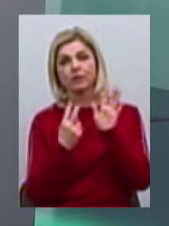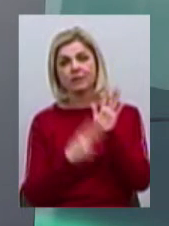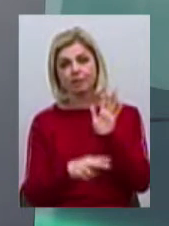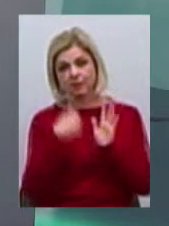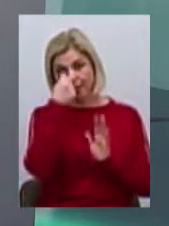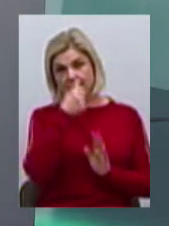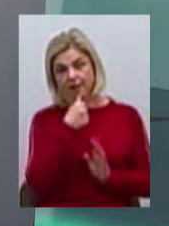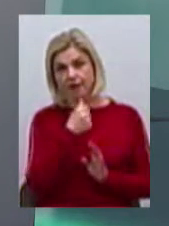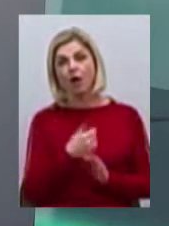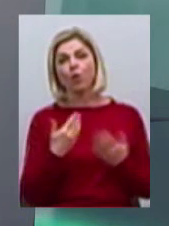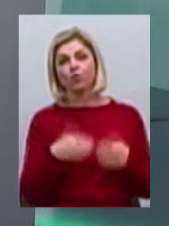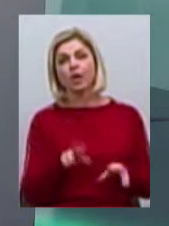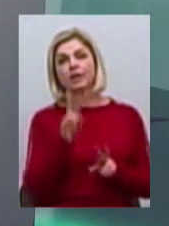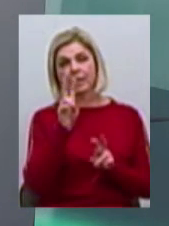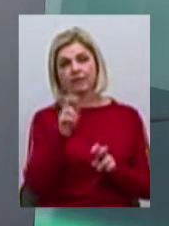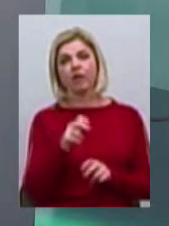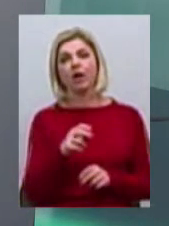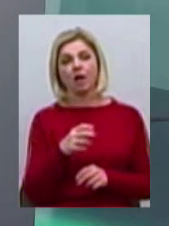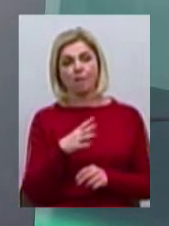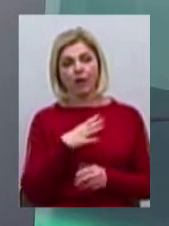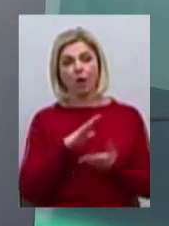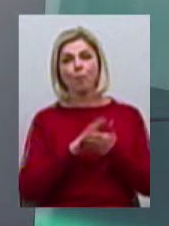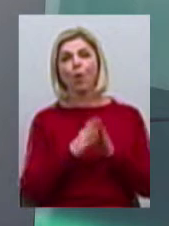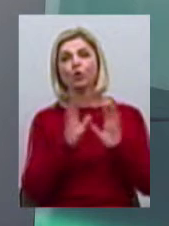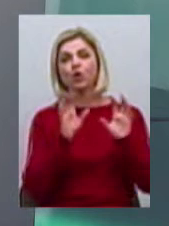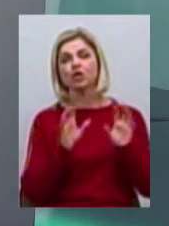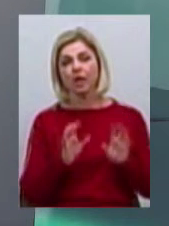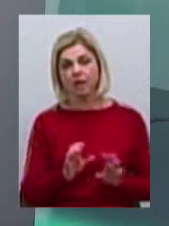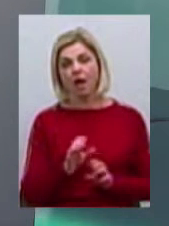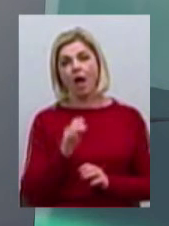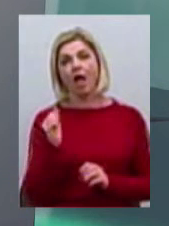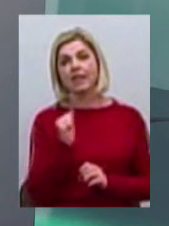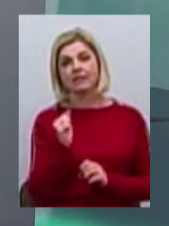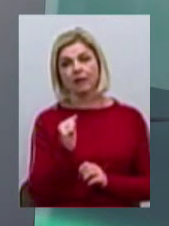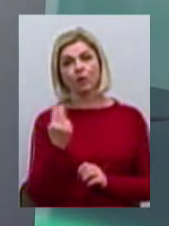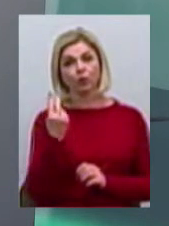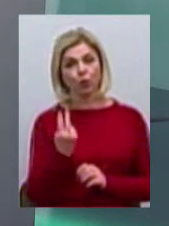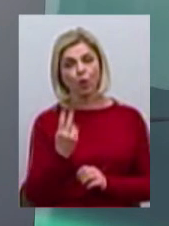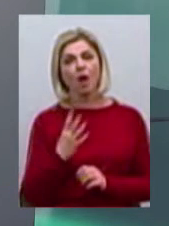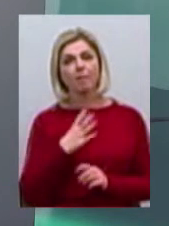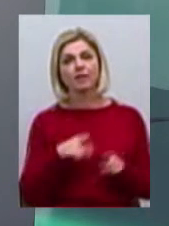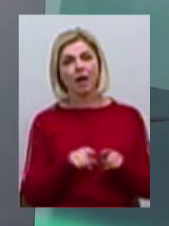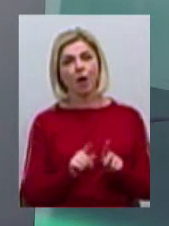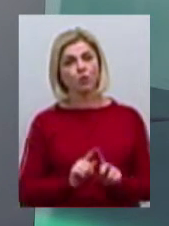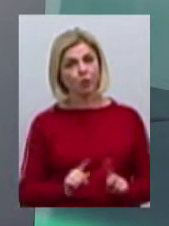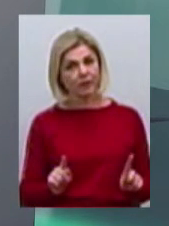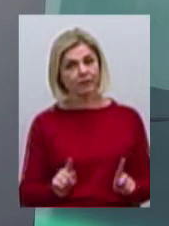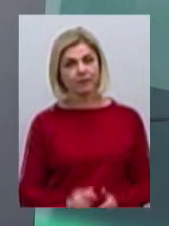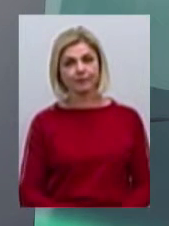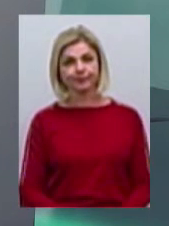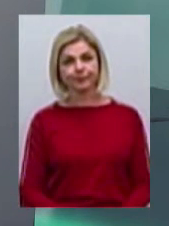1870 рік, так вже назвали городове положення Олександра II, от тут була така